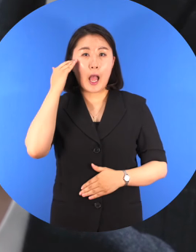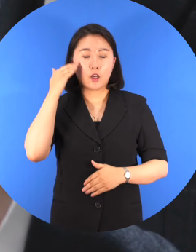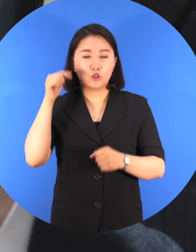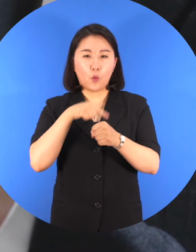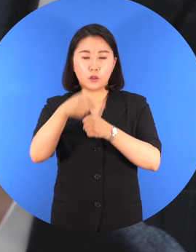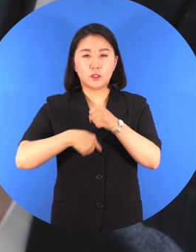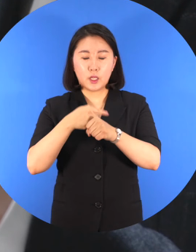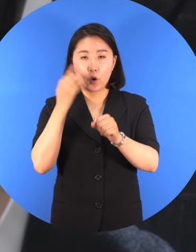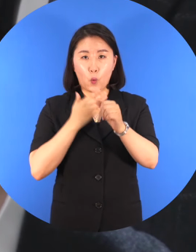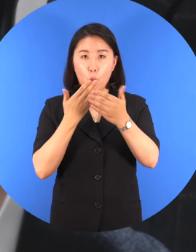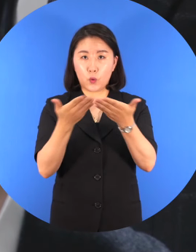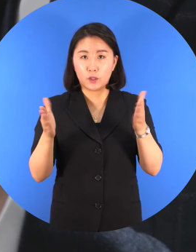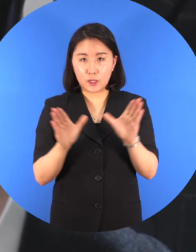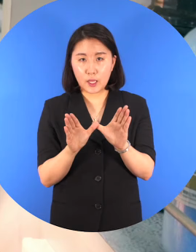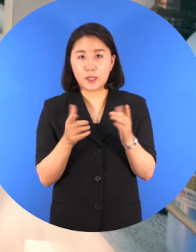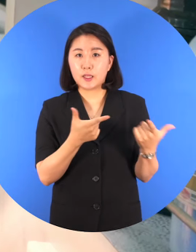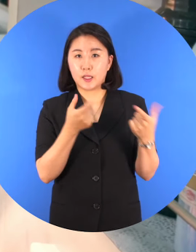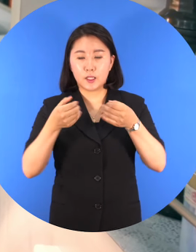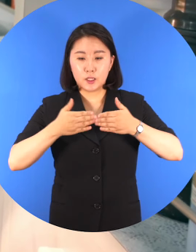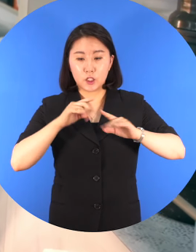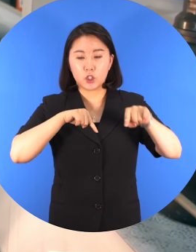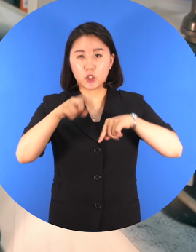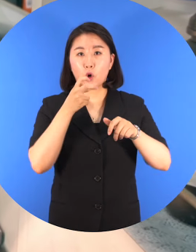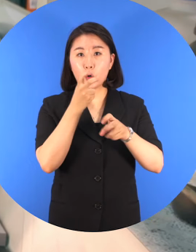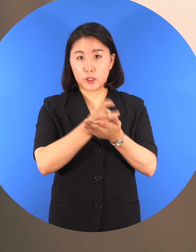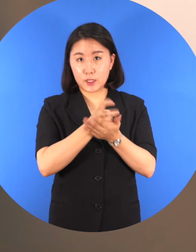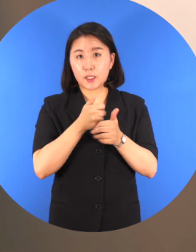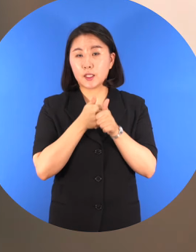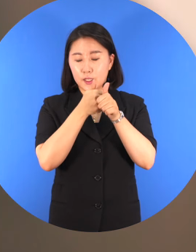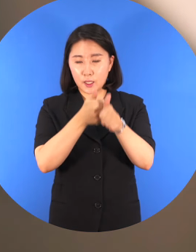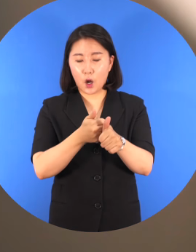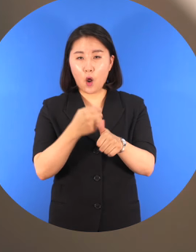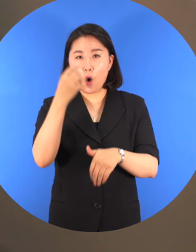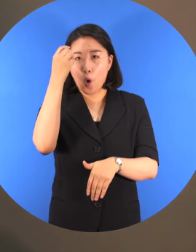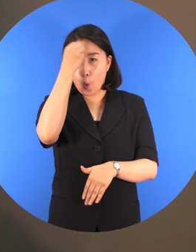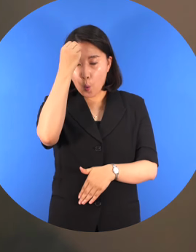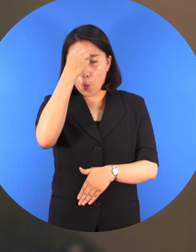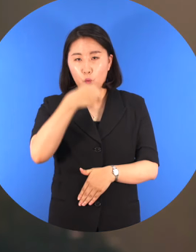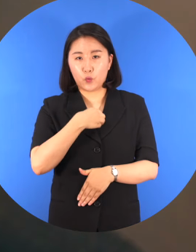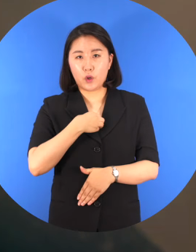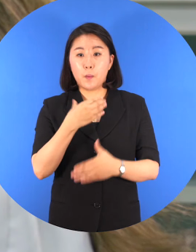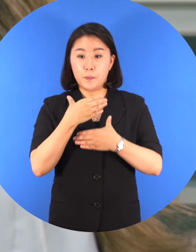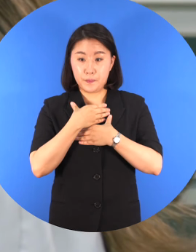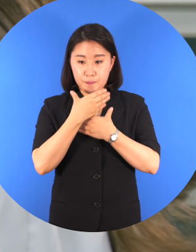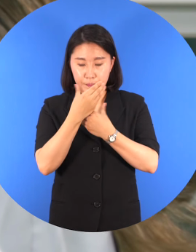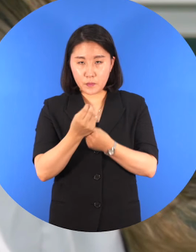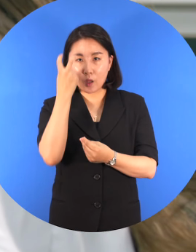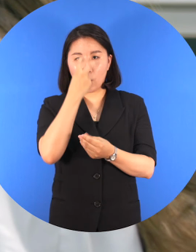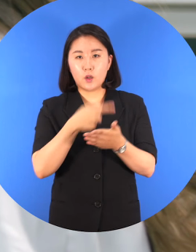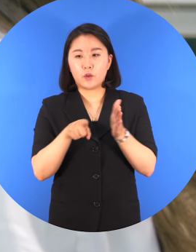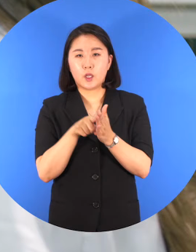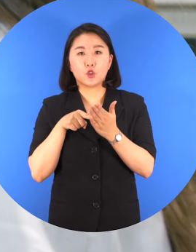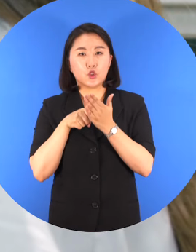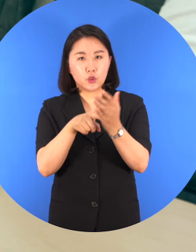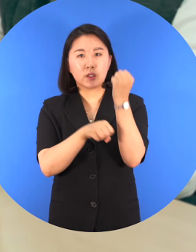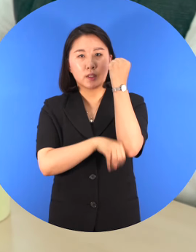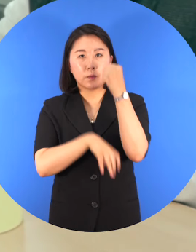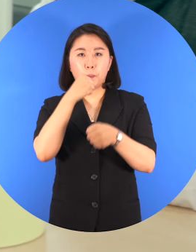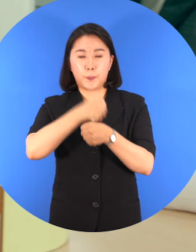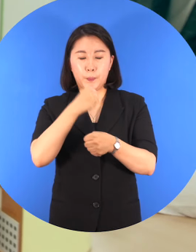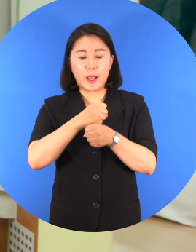한국원자력환경공단은 이렇게 수립된 정책에 따라 고준이 방사성 폐기물을 안전하게 관리하는 데 필요한 추진